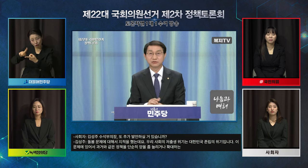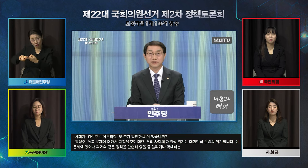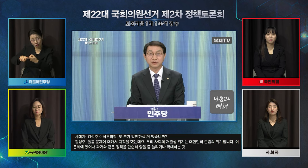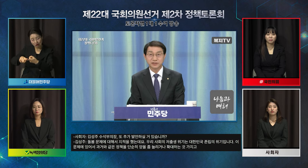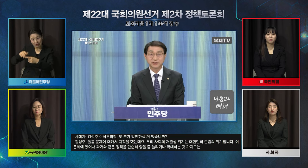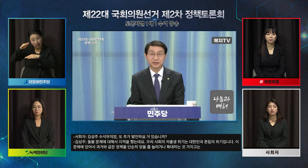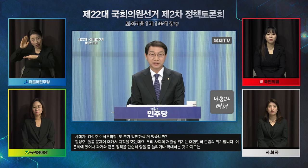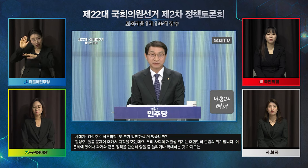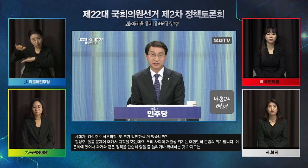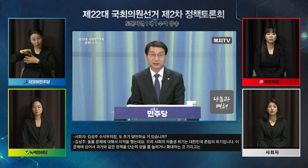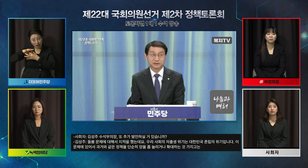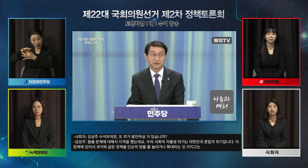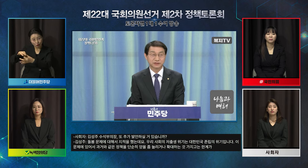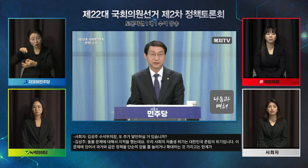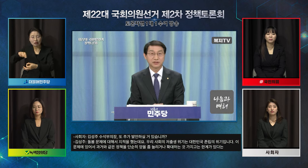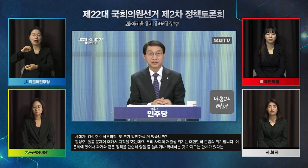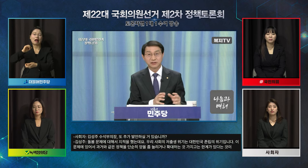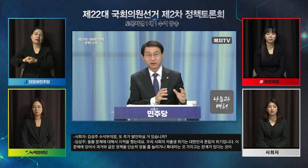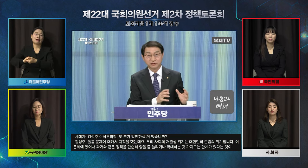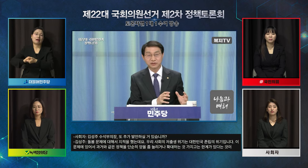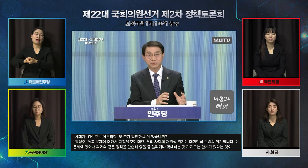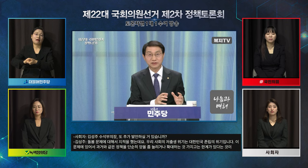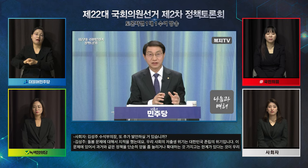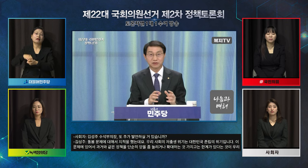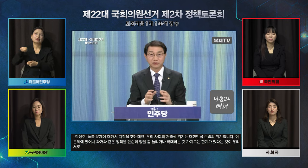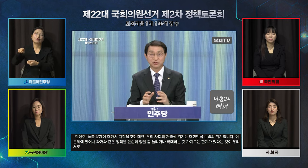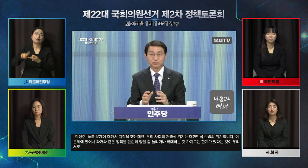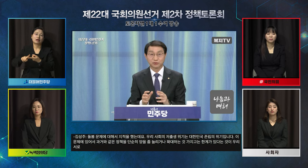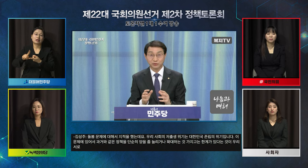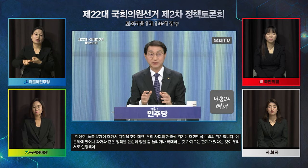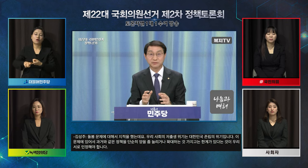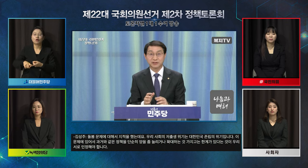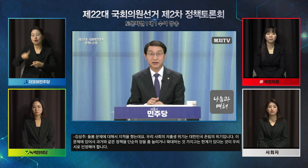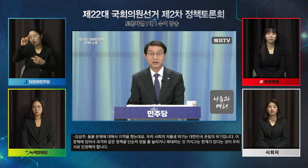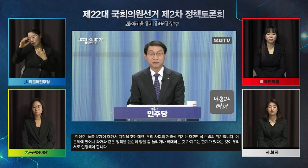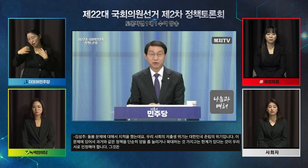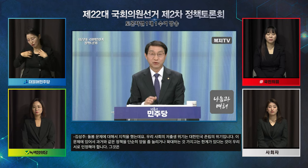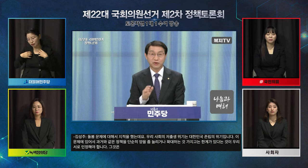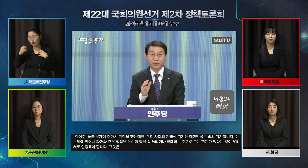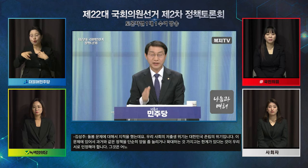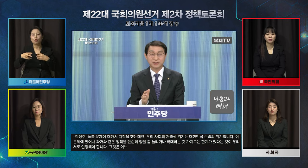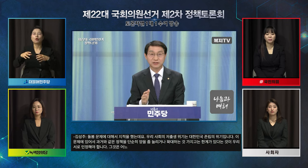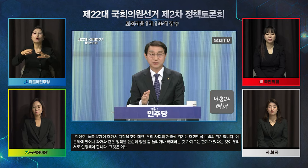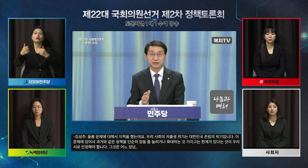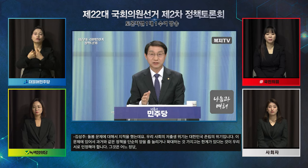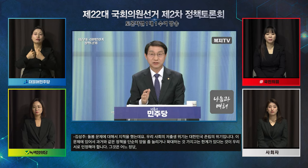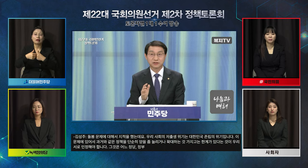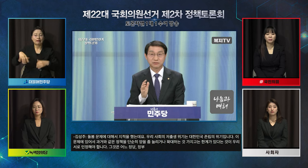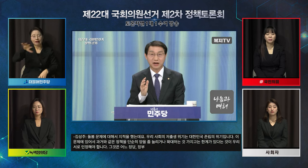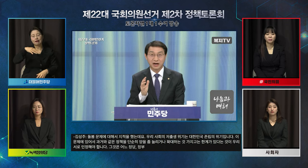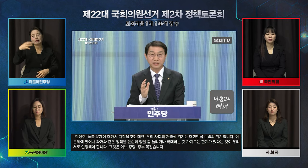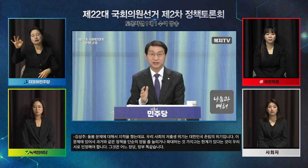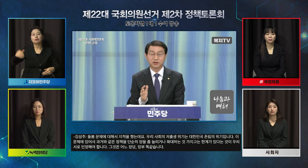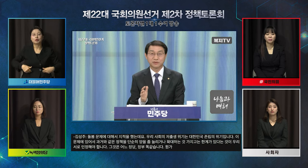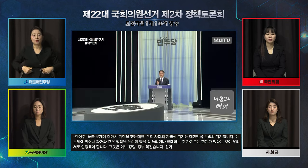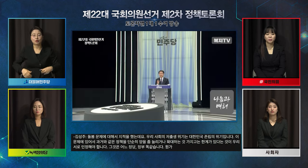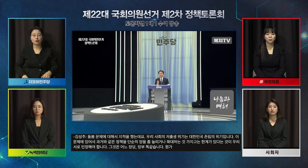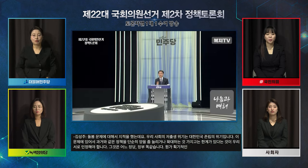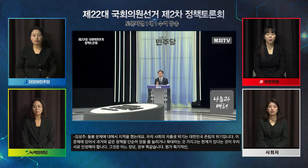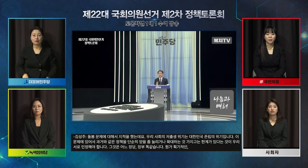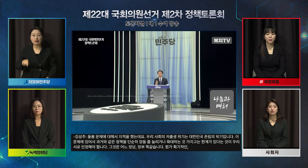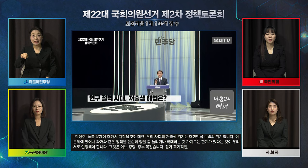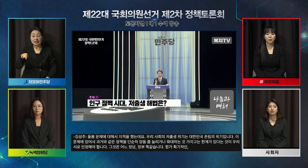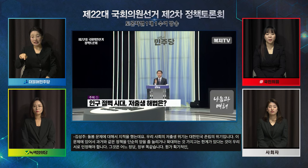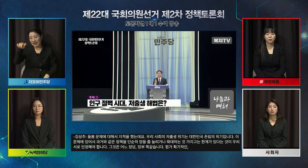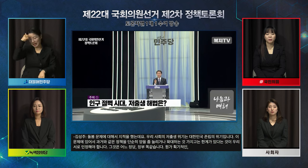우리가 서로 인정해야 됩니다. 그거는 어느 정당 어느 정부 똑같습니다. 뭔가 획기적인 정말 아 이거면